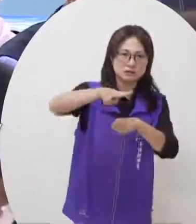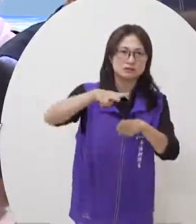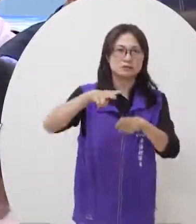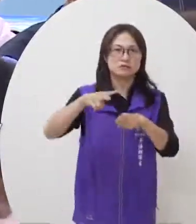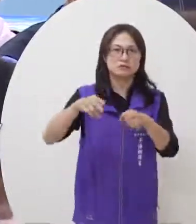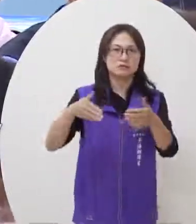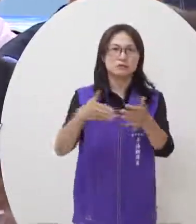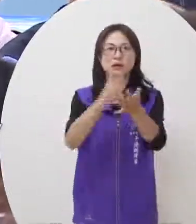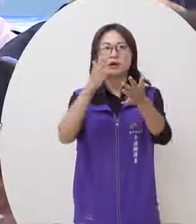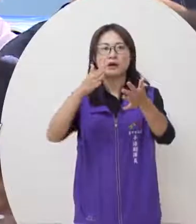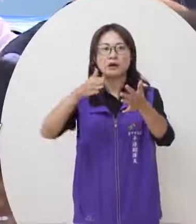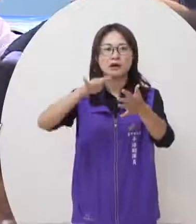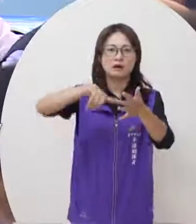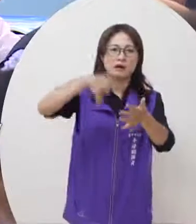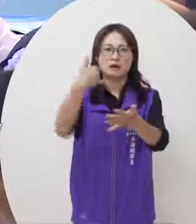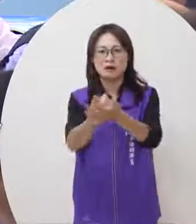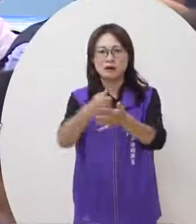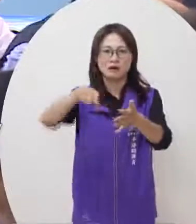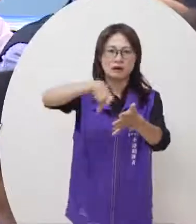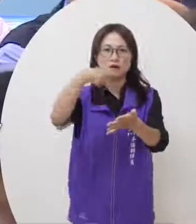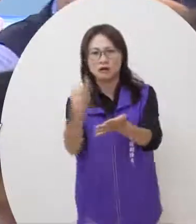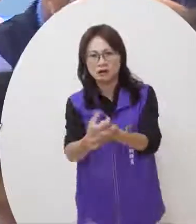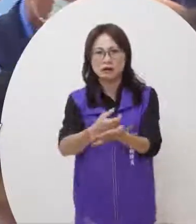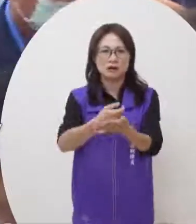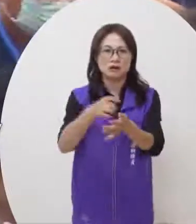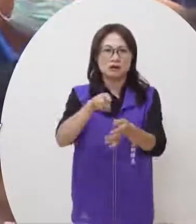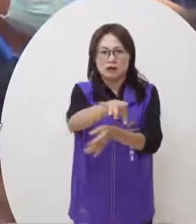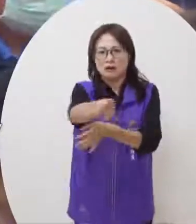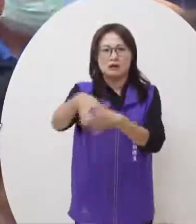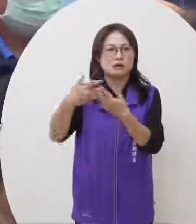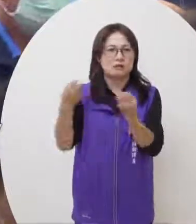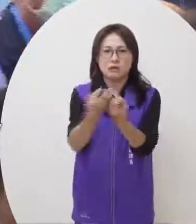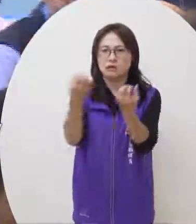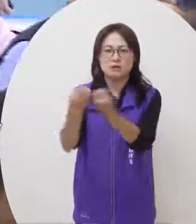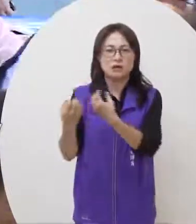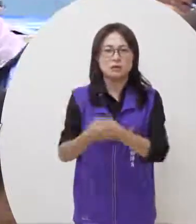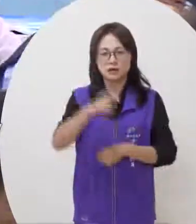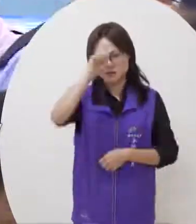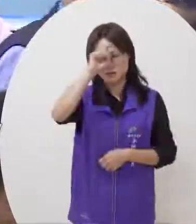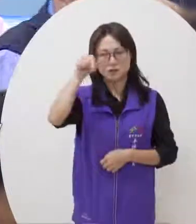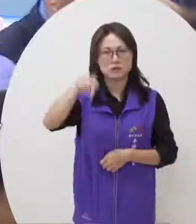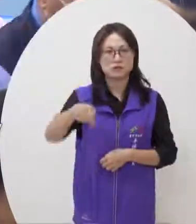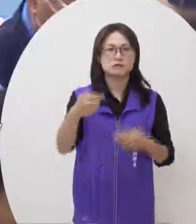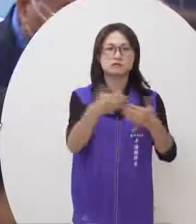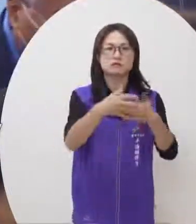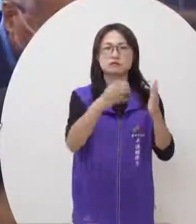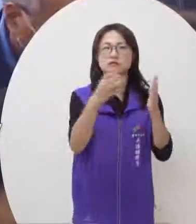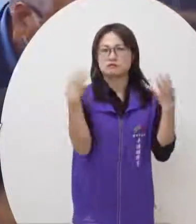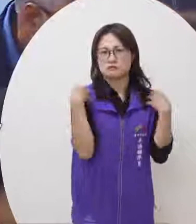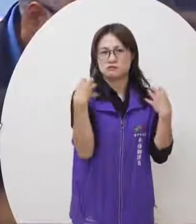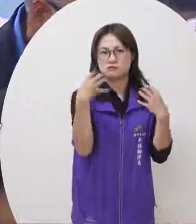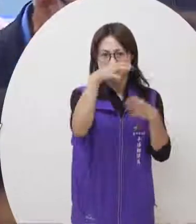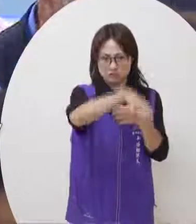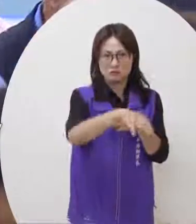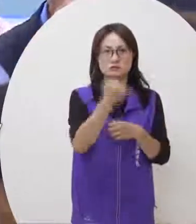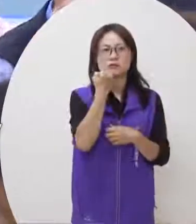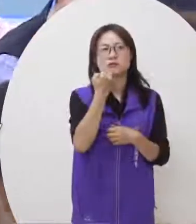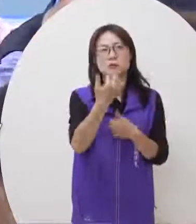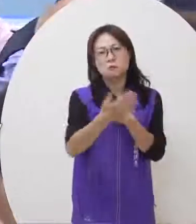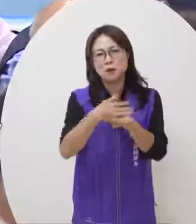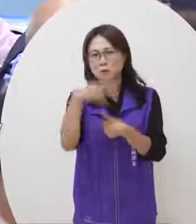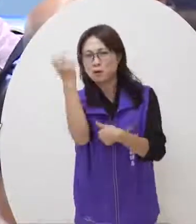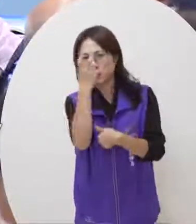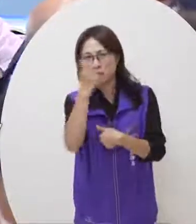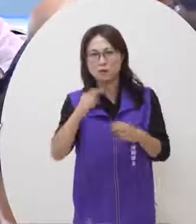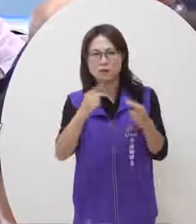窿所以这个部分也请我们这个交通局这边是不是办个会刊来帮我们看一下